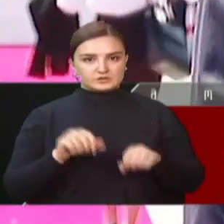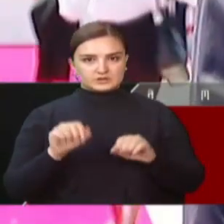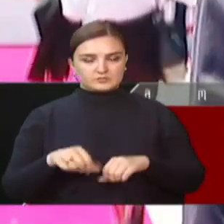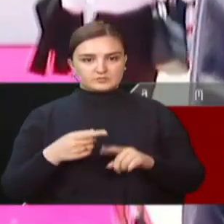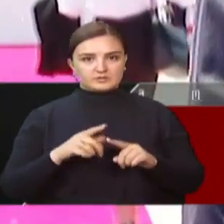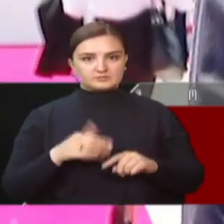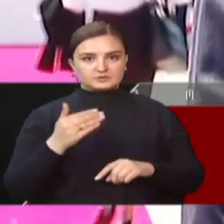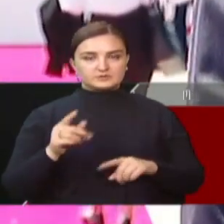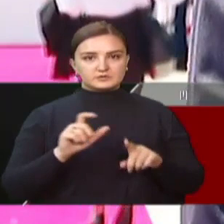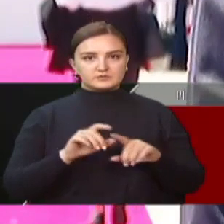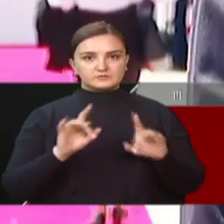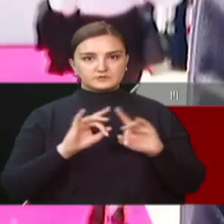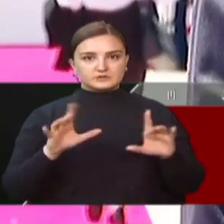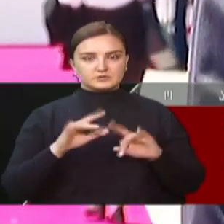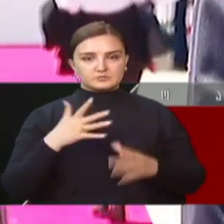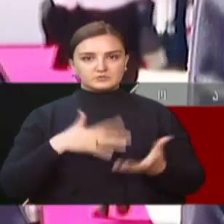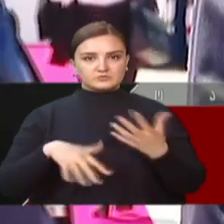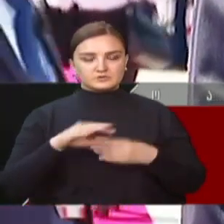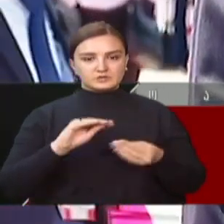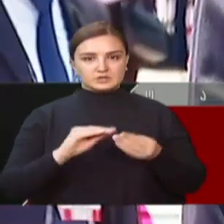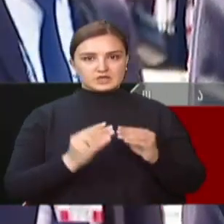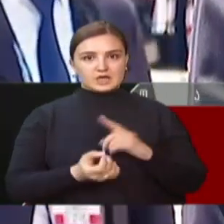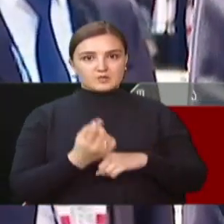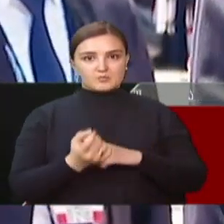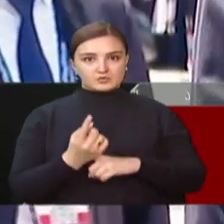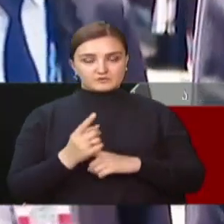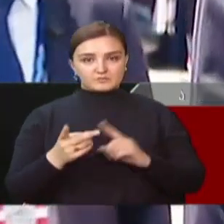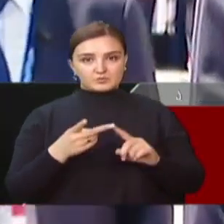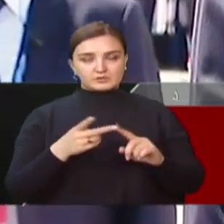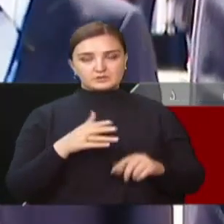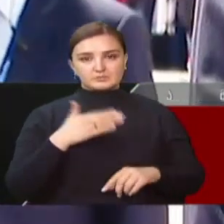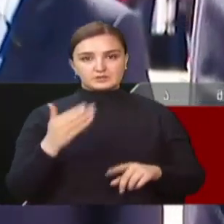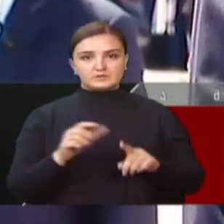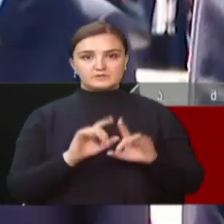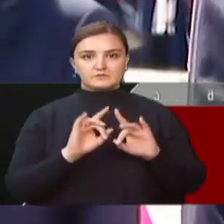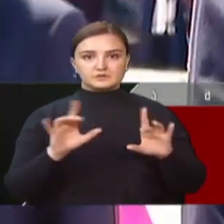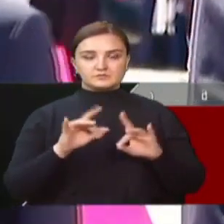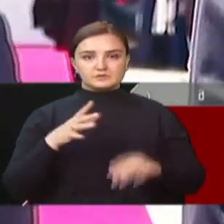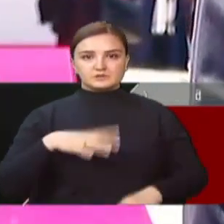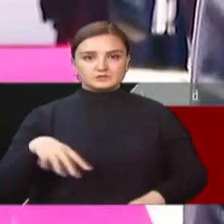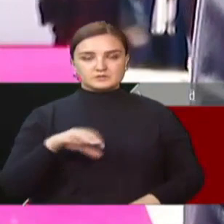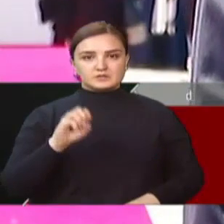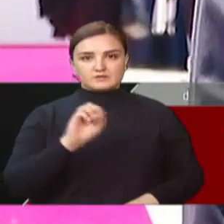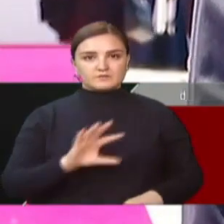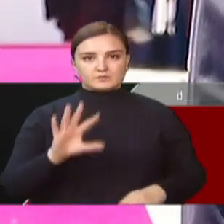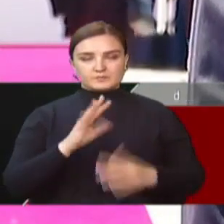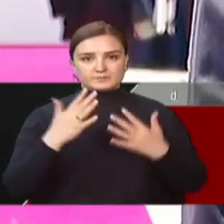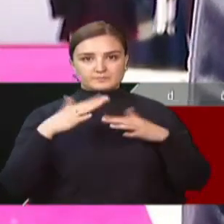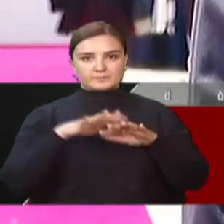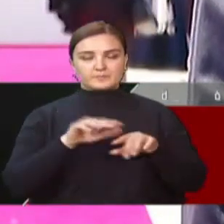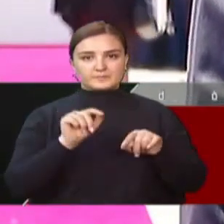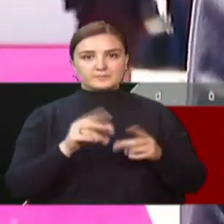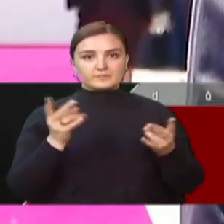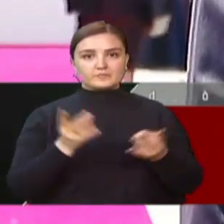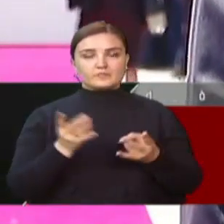რომ ვისაუბროთ ჩვენს გამოწვევებზე ერთი მხრივ ხოლო მეორე მხრივ ვისაუბროთ საქართველოს ევროპული ინტეგრაციაზე იმ საჭიროებებზე